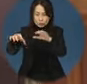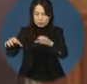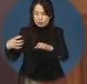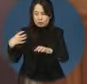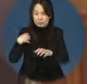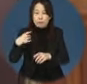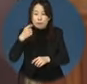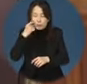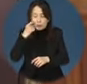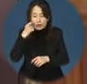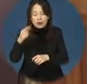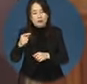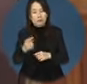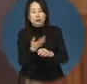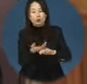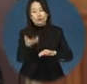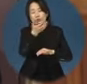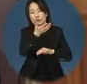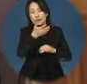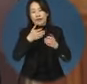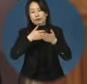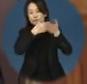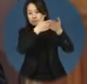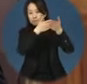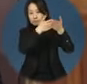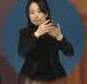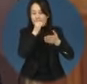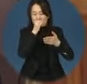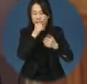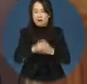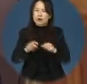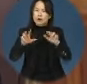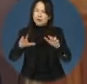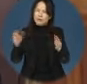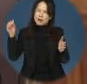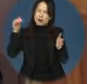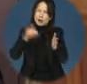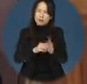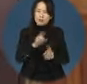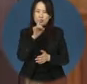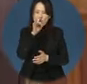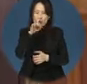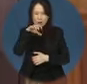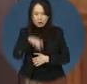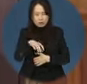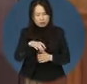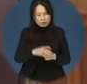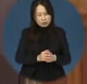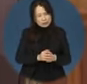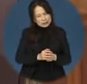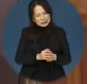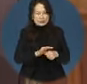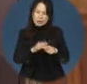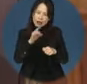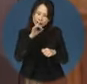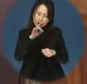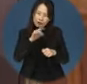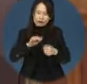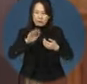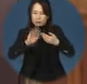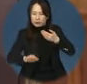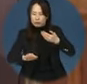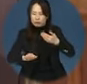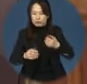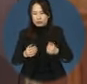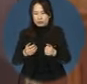국가로 가야 된다는 거 아니 지금까지 우리나라는 중앙에서 하는 것을 여의치 않으면 지방의 이렇게 이용을 하고 언어 늘